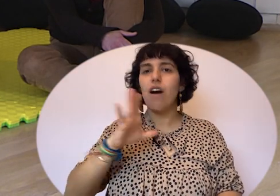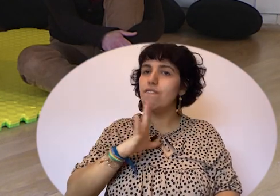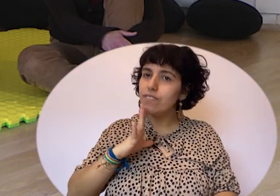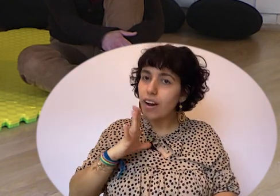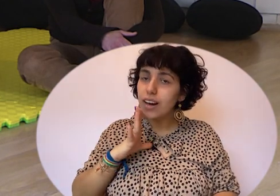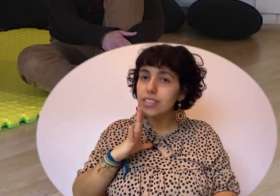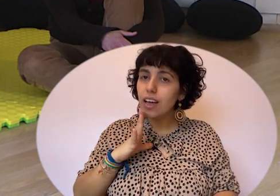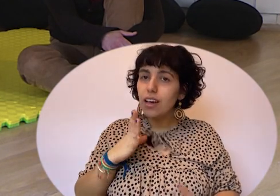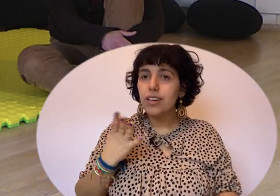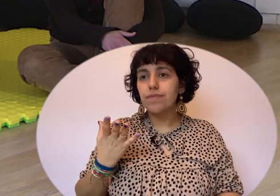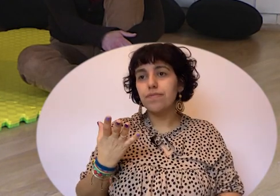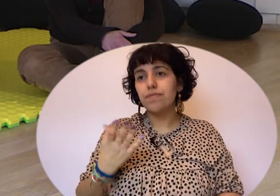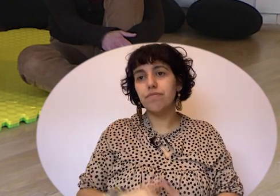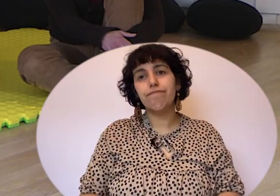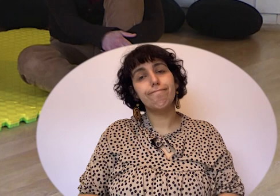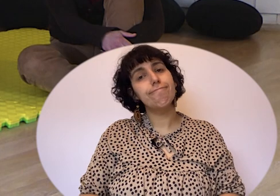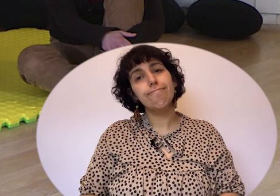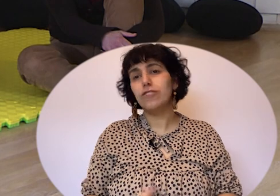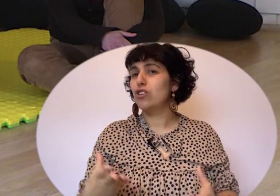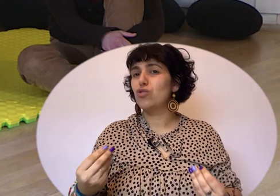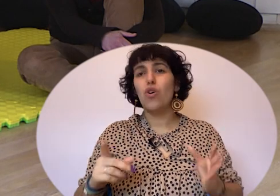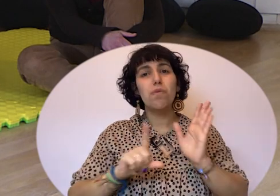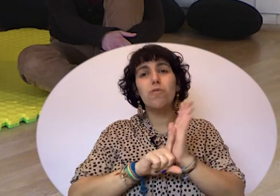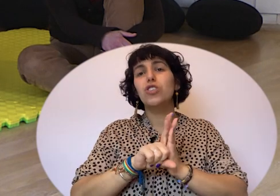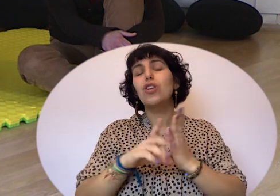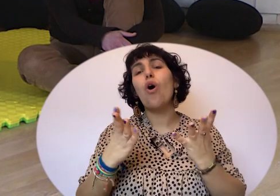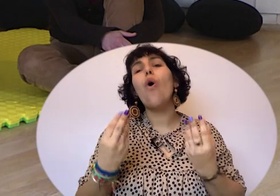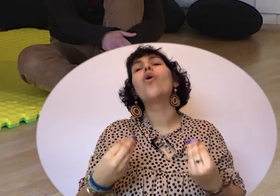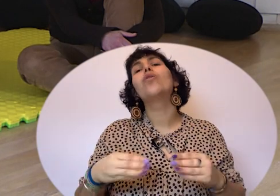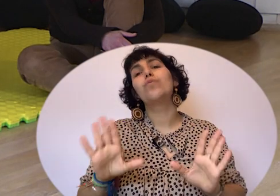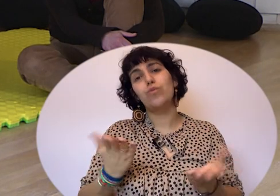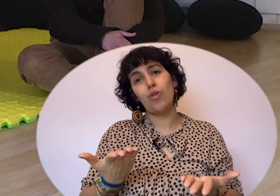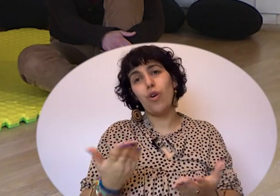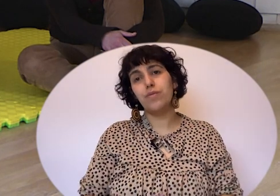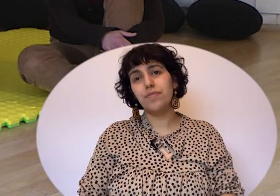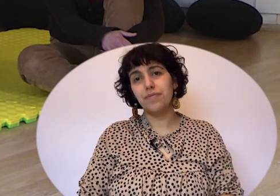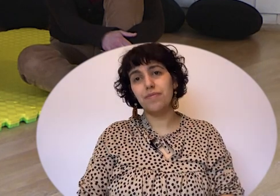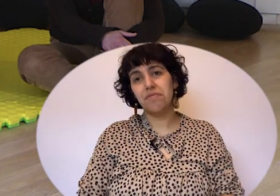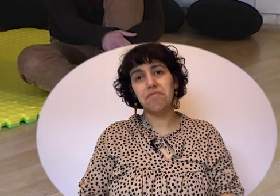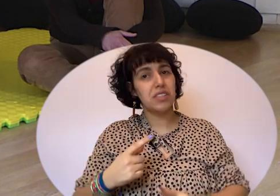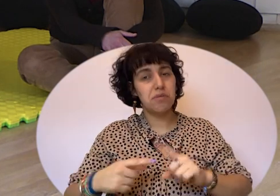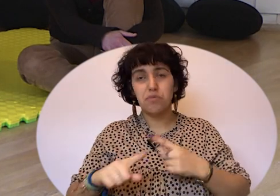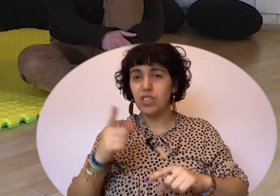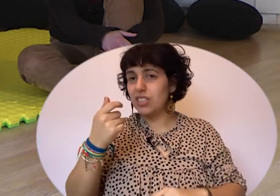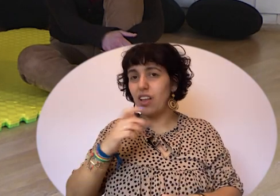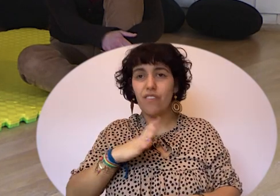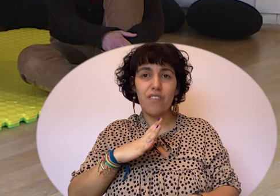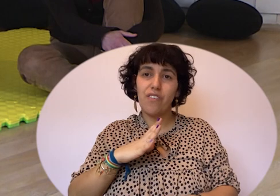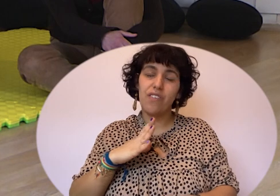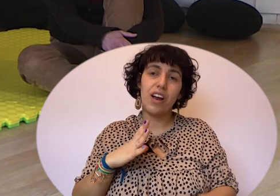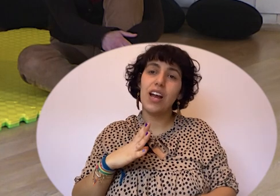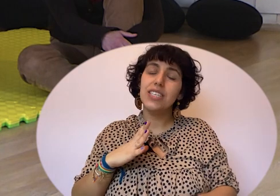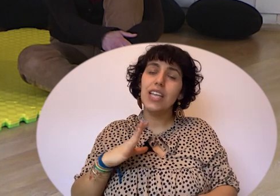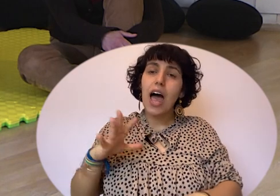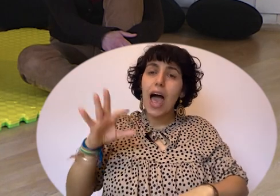tarafta bu çekmeye ona benzeyen bir alet varsa zaten silah vesaire varsa yani ne kadar başarılı bir dövüşçü